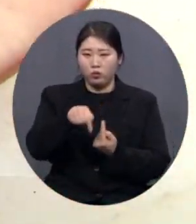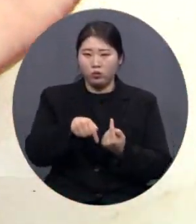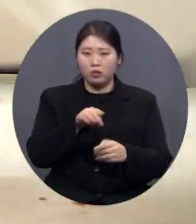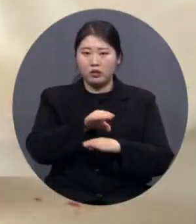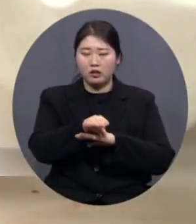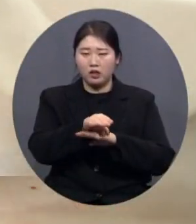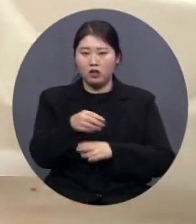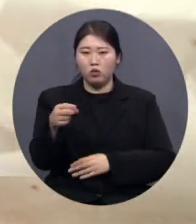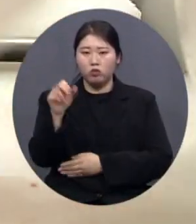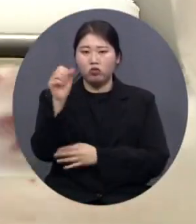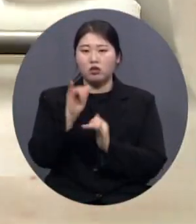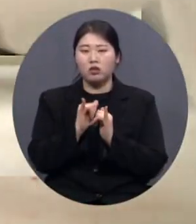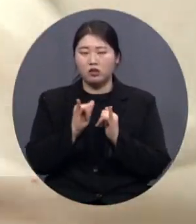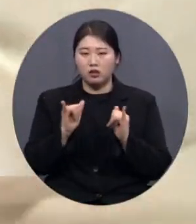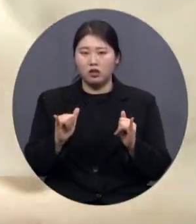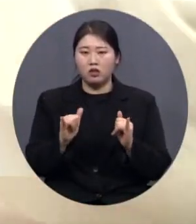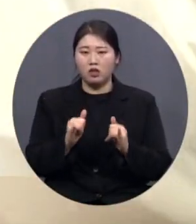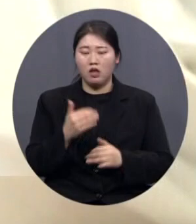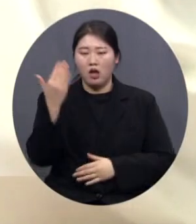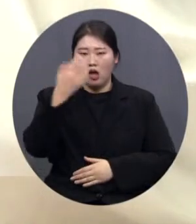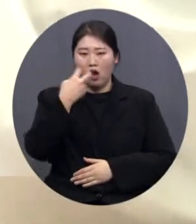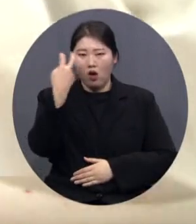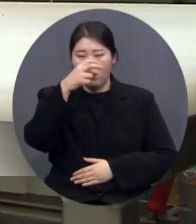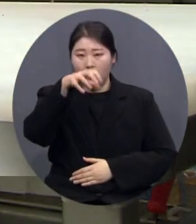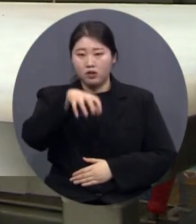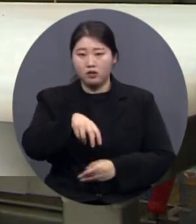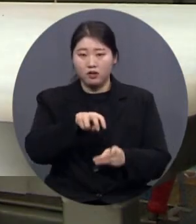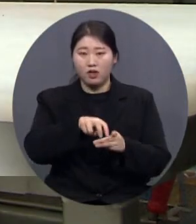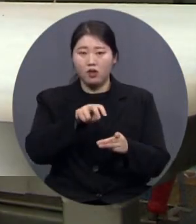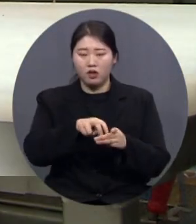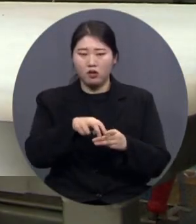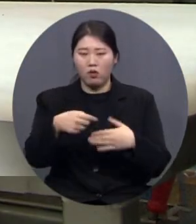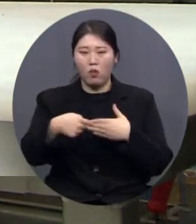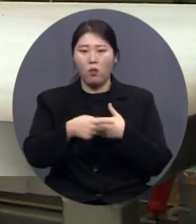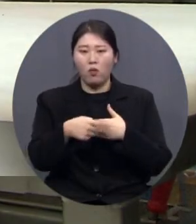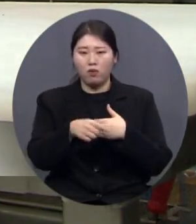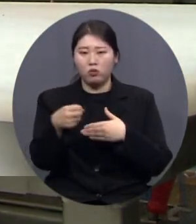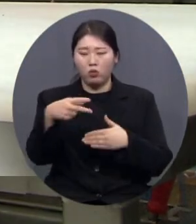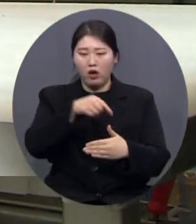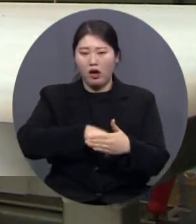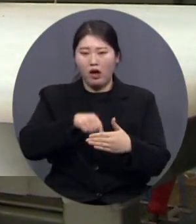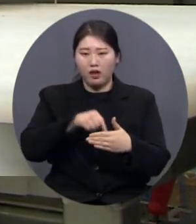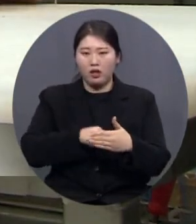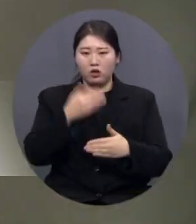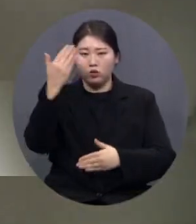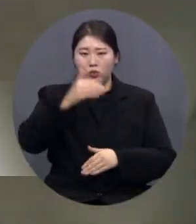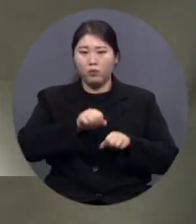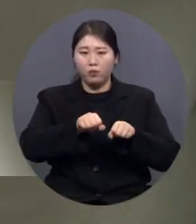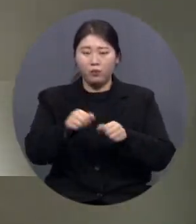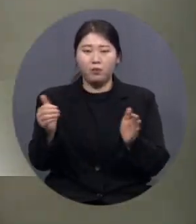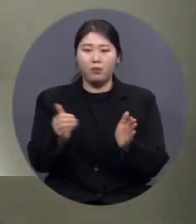운전자는 방만 동물검역센터에서 차량 외부는 물론 운전석 소독을 한 뒤 들어올